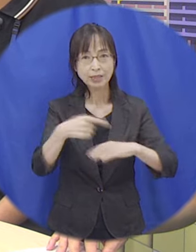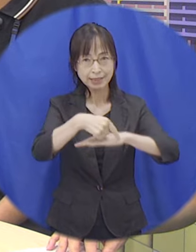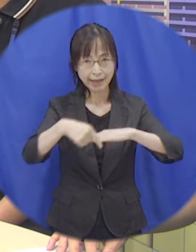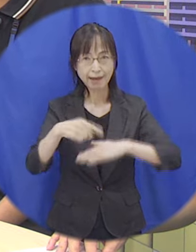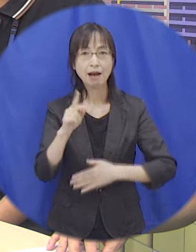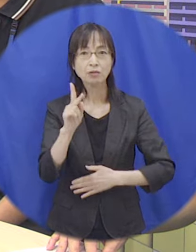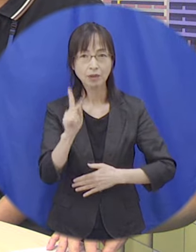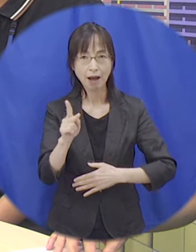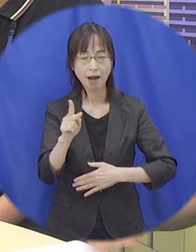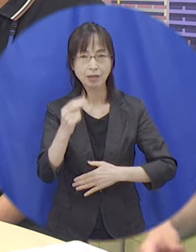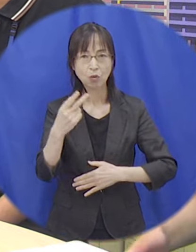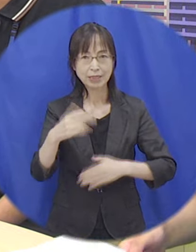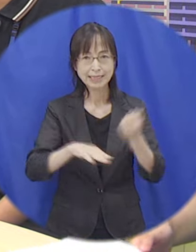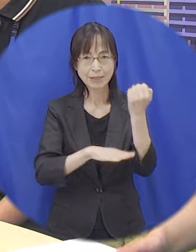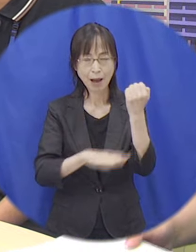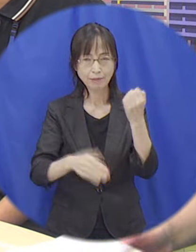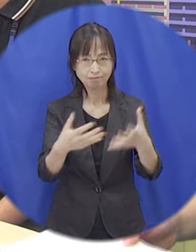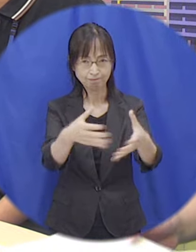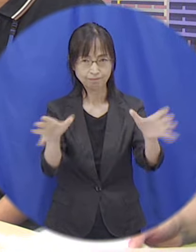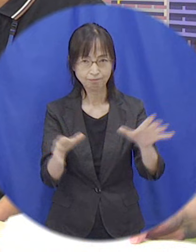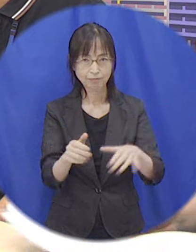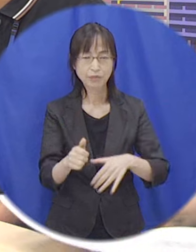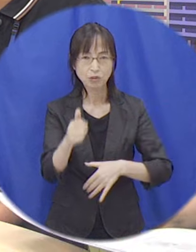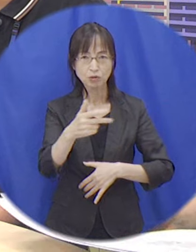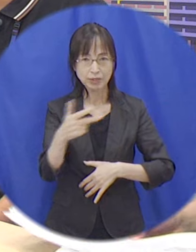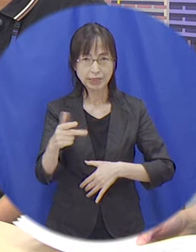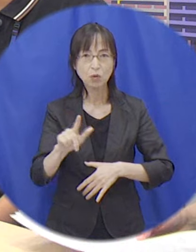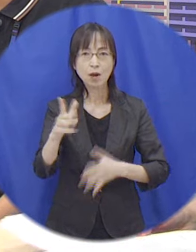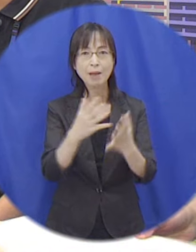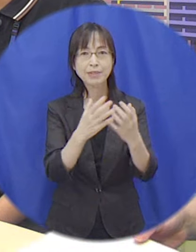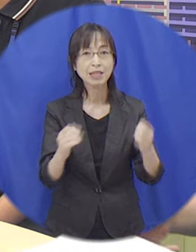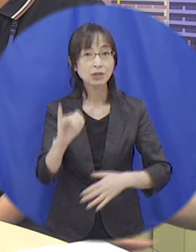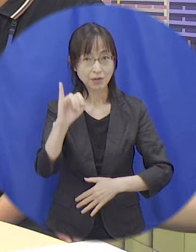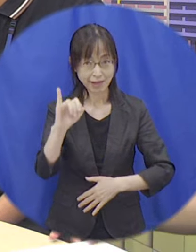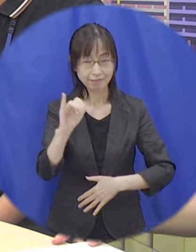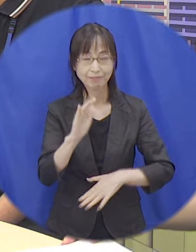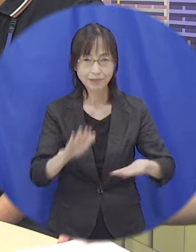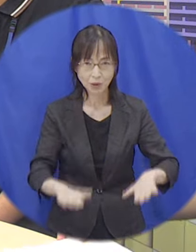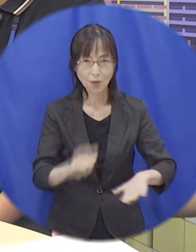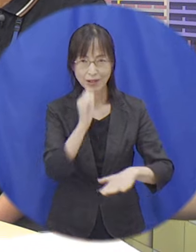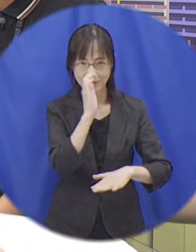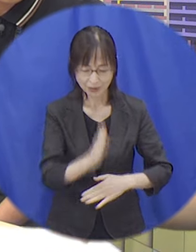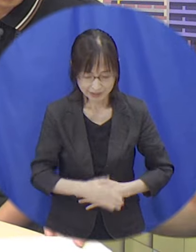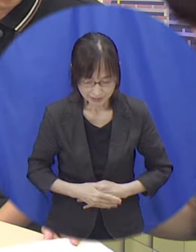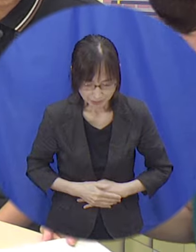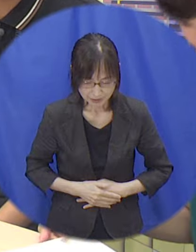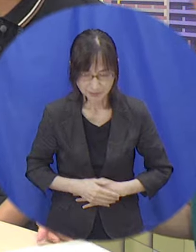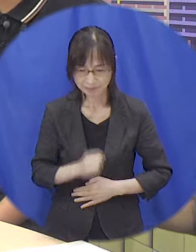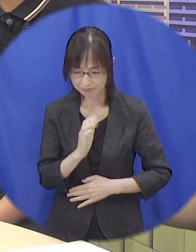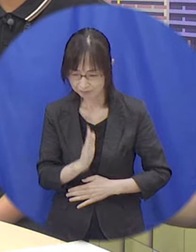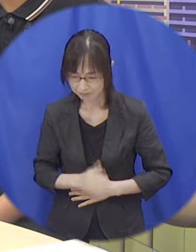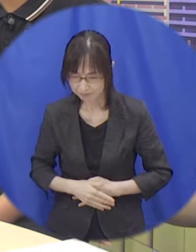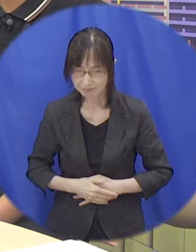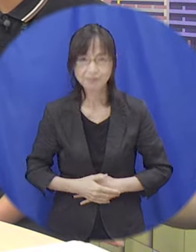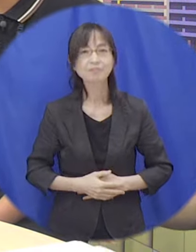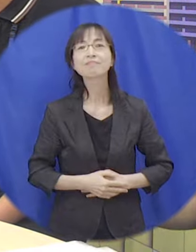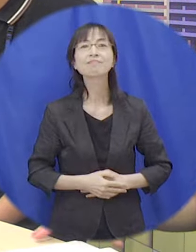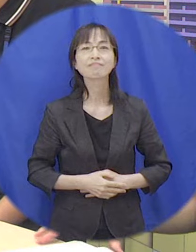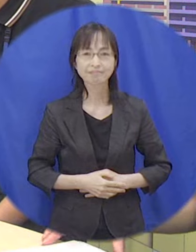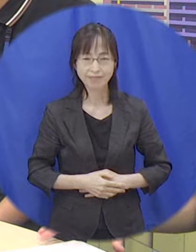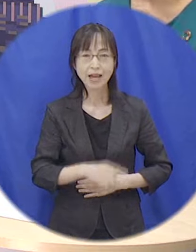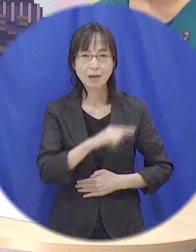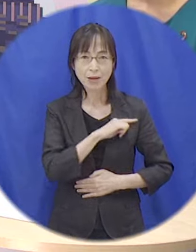画課都市基盤グループ主事の上沢由紀子さんです。今日はよろしくお願いいたします。 お願いします。 さあ、まず